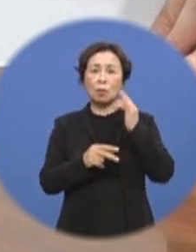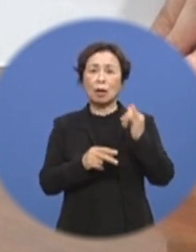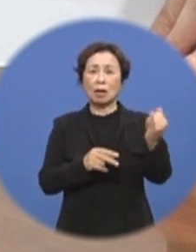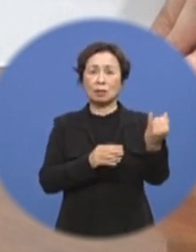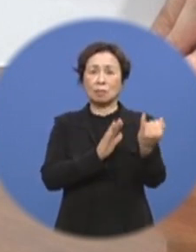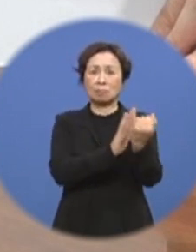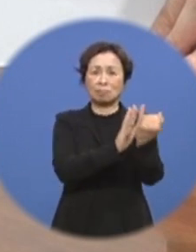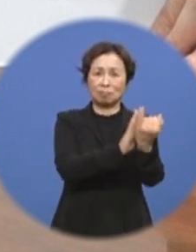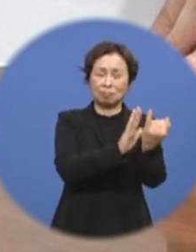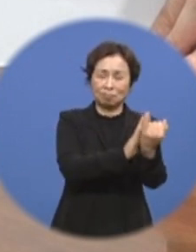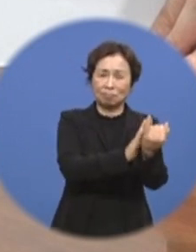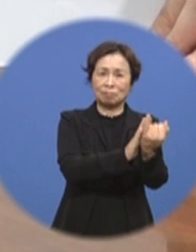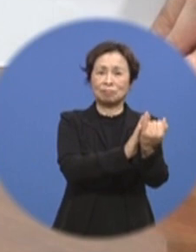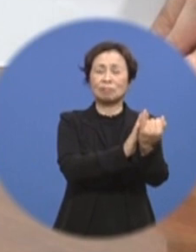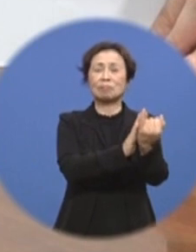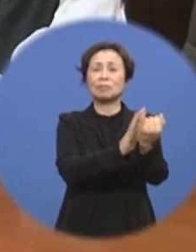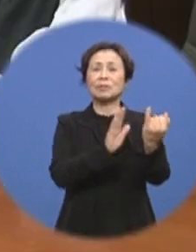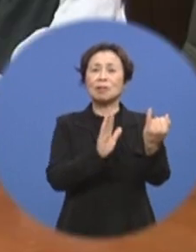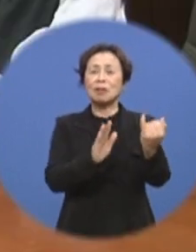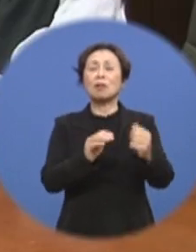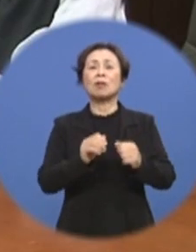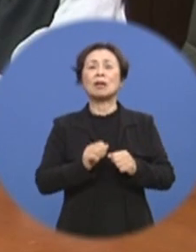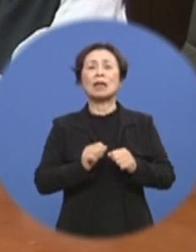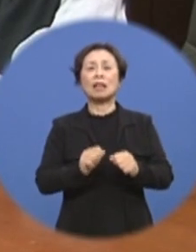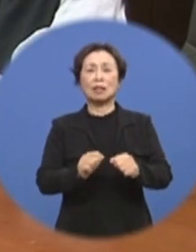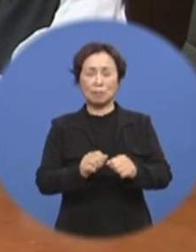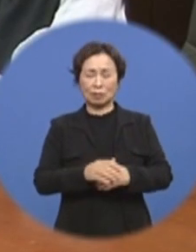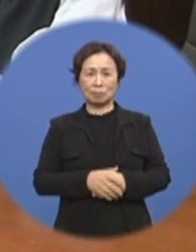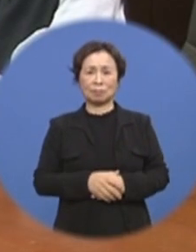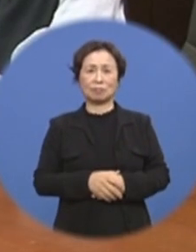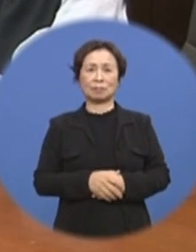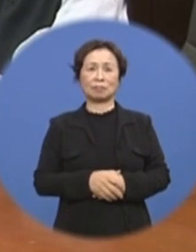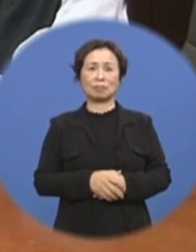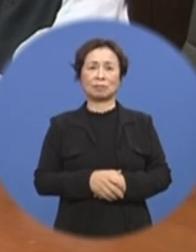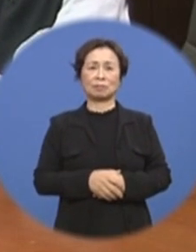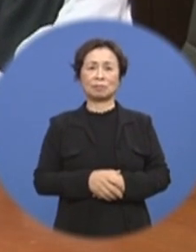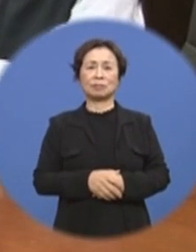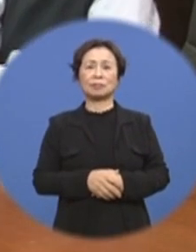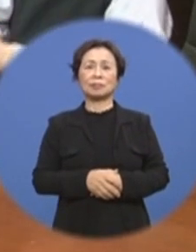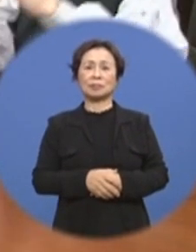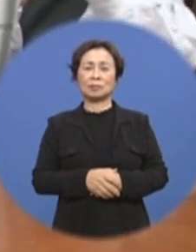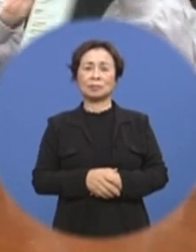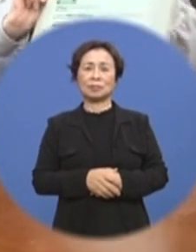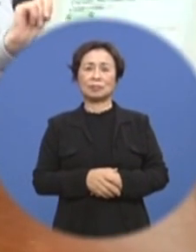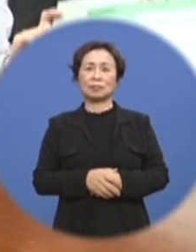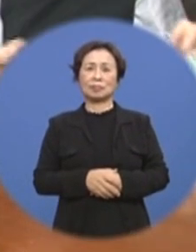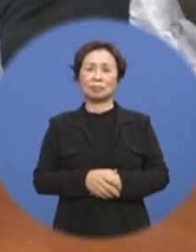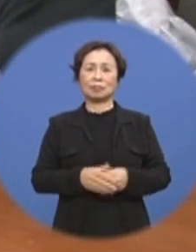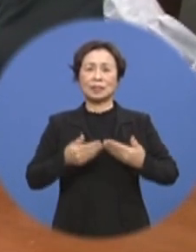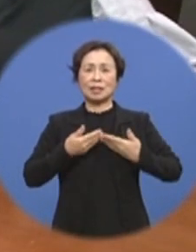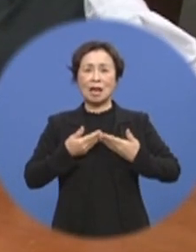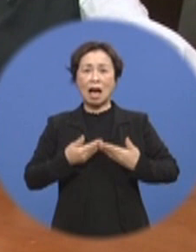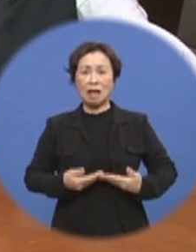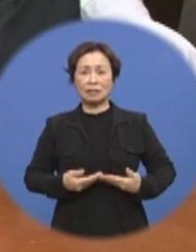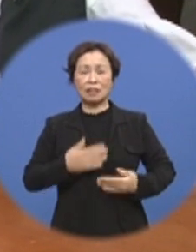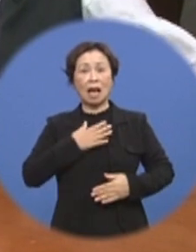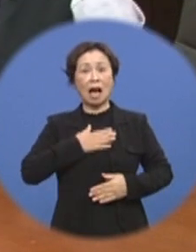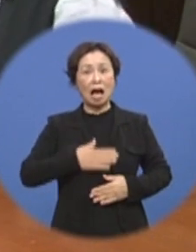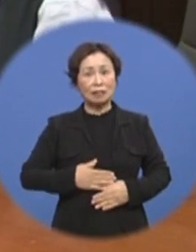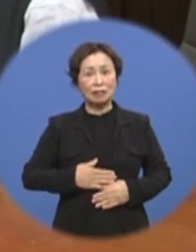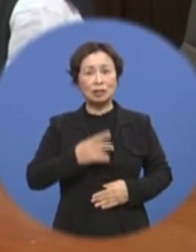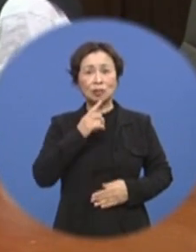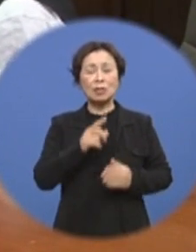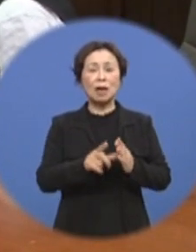戦ってあげるというようなことを一つの申請額にしました安全安心と言えばやはり